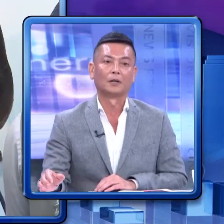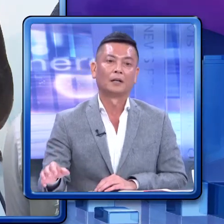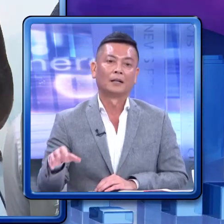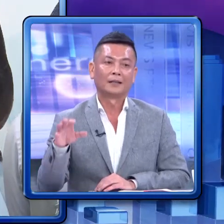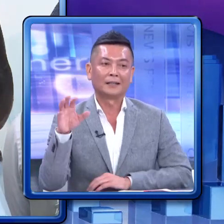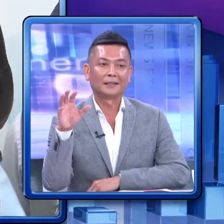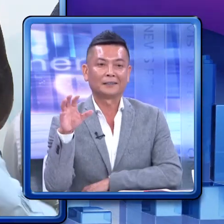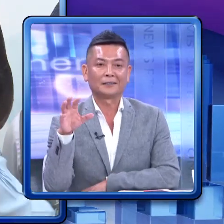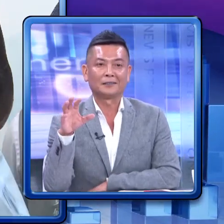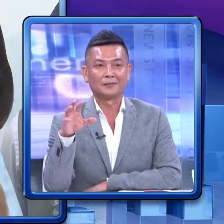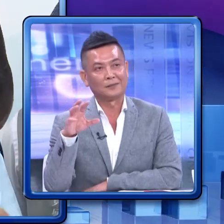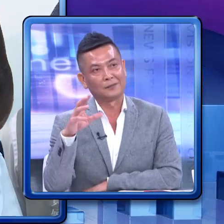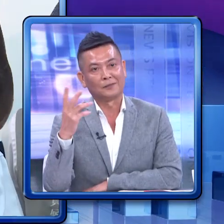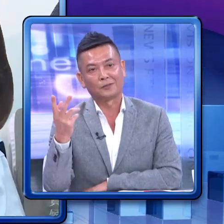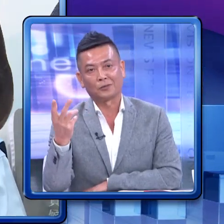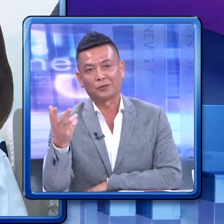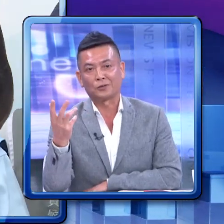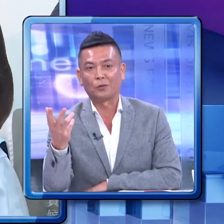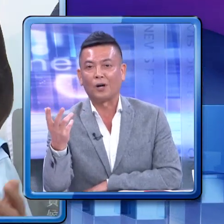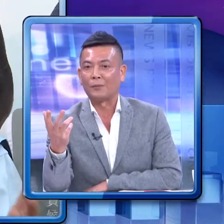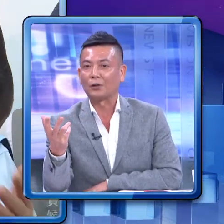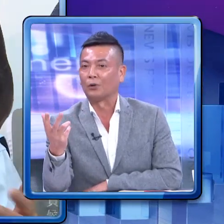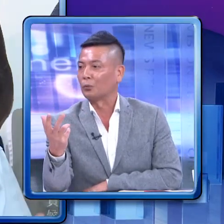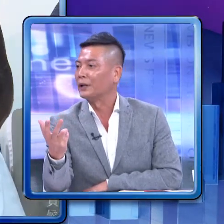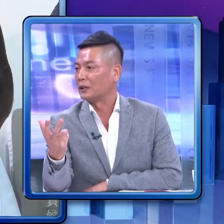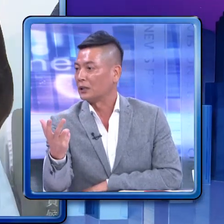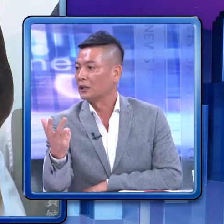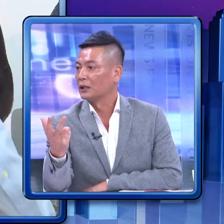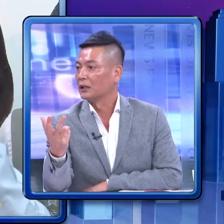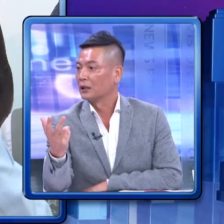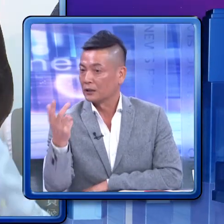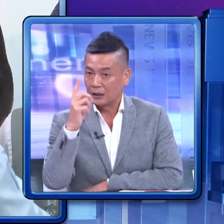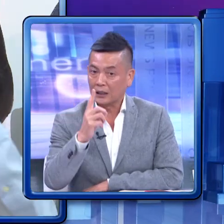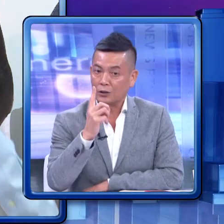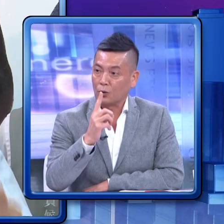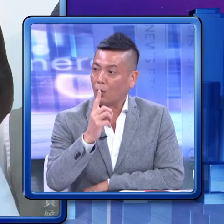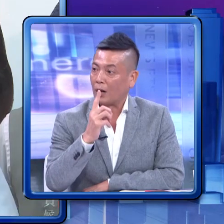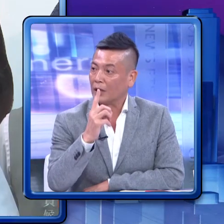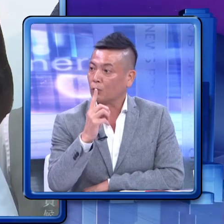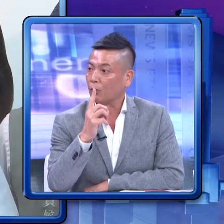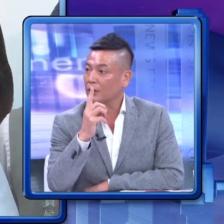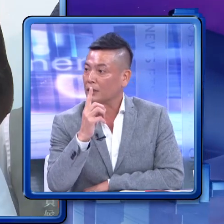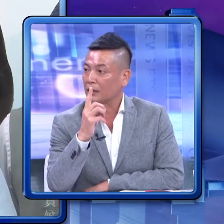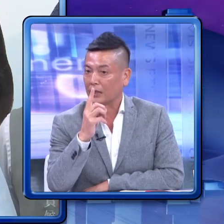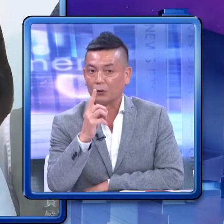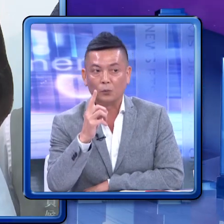总统，那就是中华民国的问题。一个中华民国问题可以问